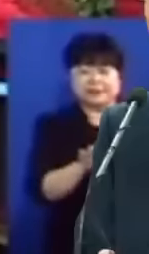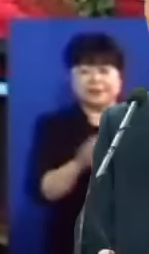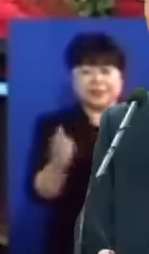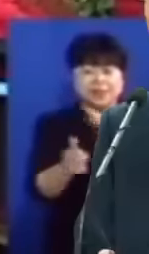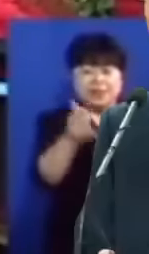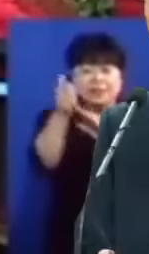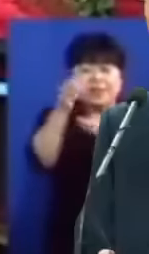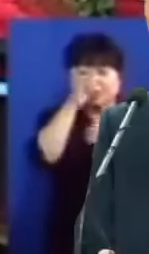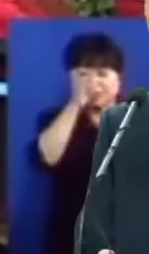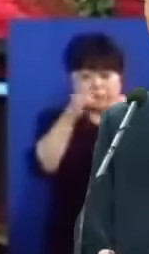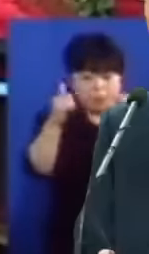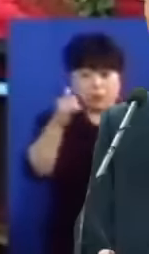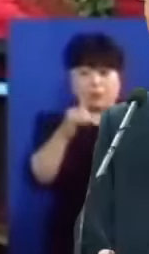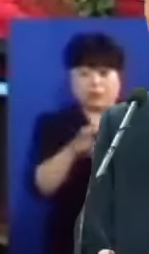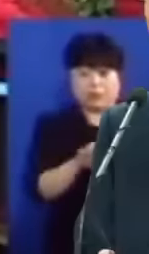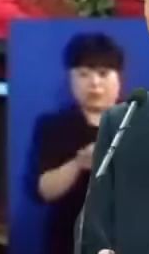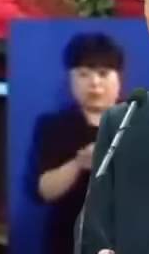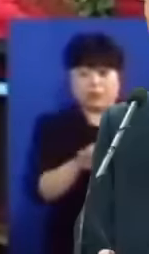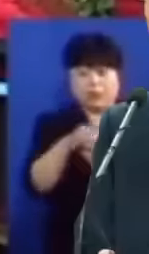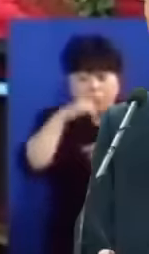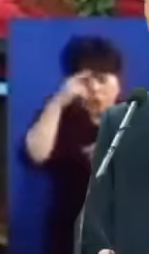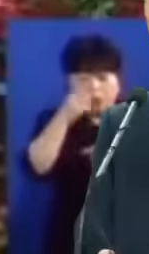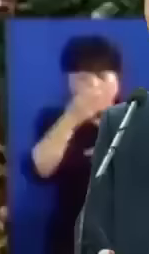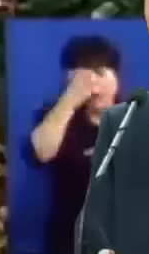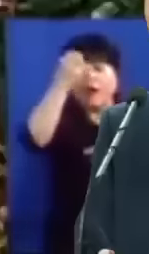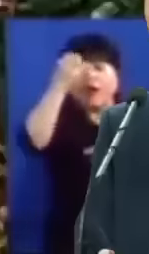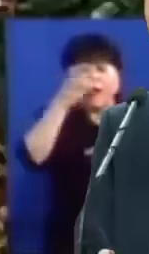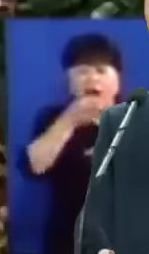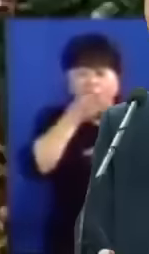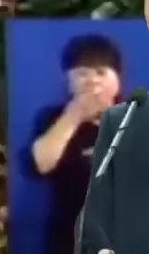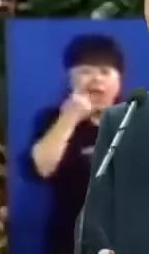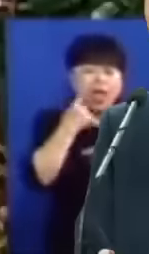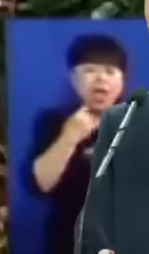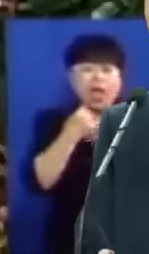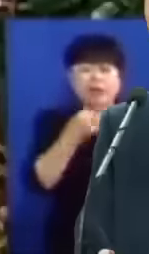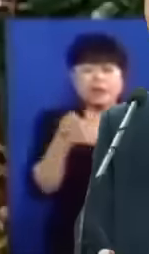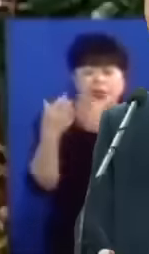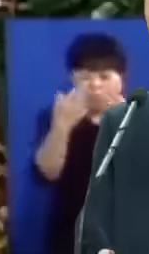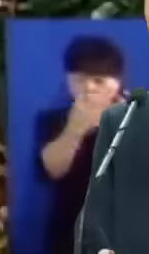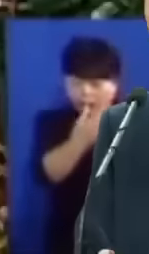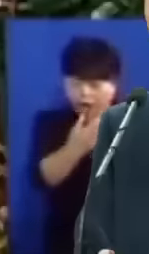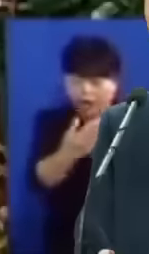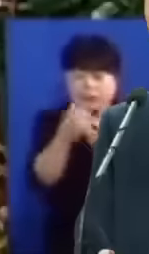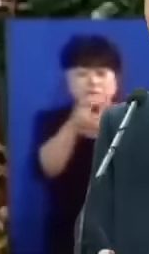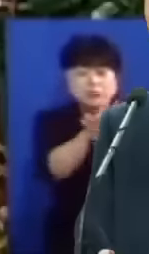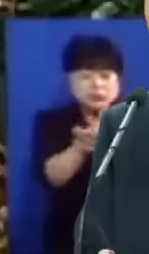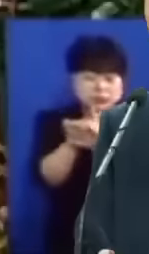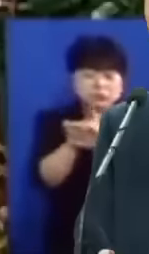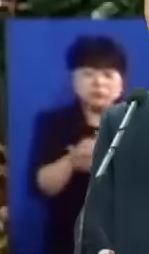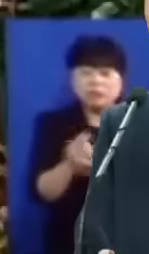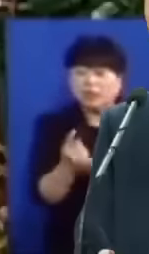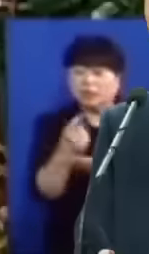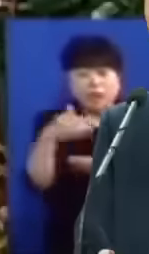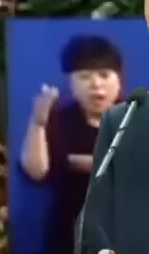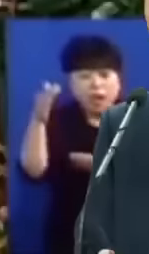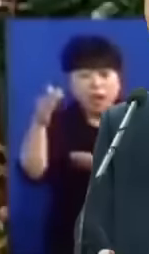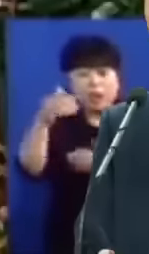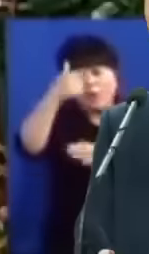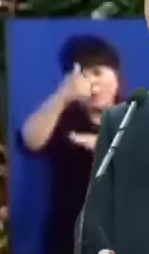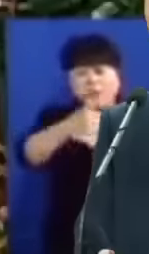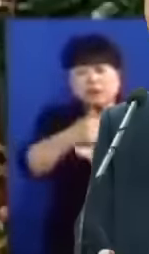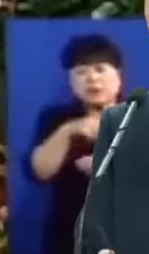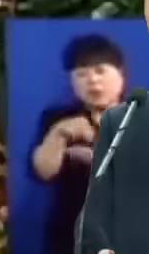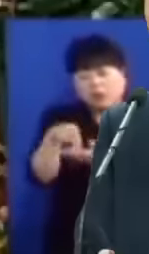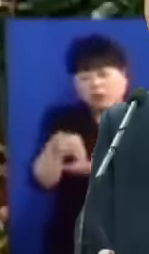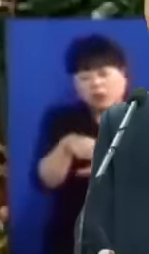희망 있는 사람이었는데 교만하고 오만하고 욕심과 탐심으로 꽉 찾아 친구들이 모두 떠나고 말년에